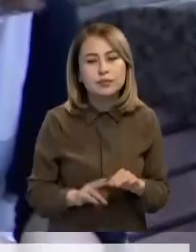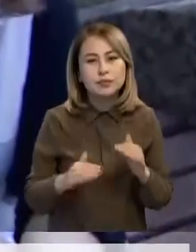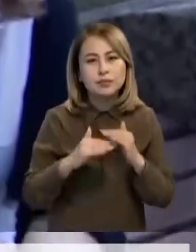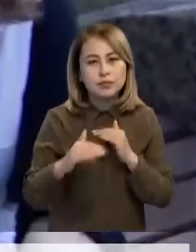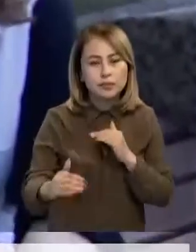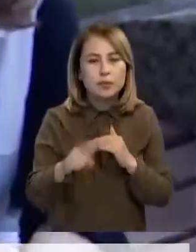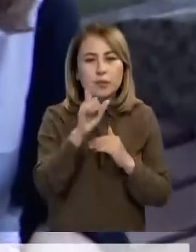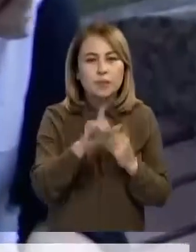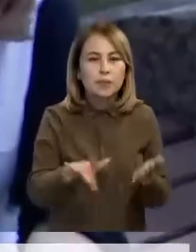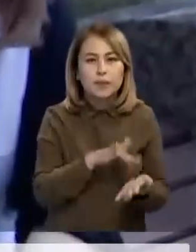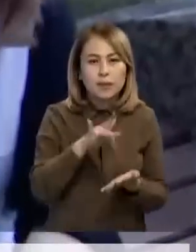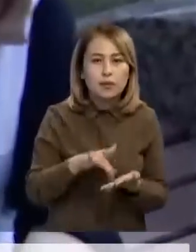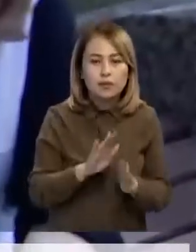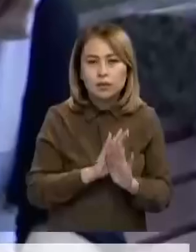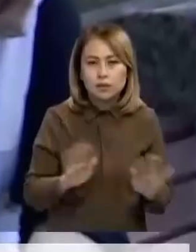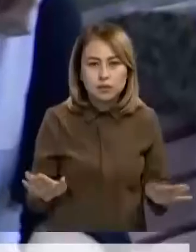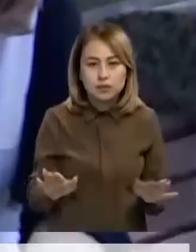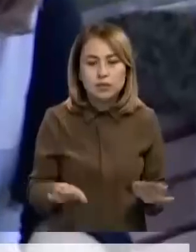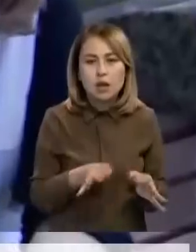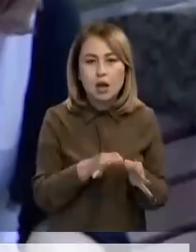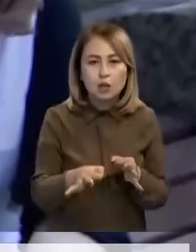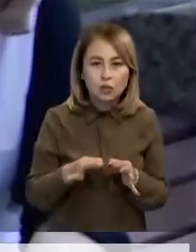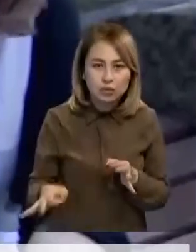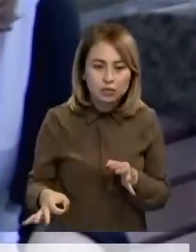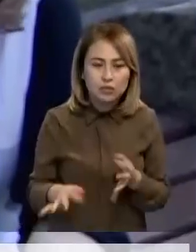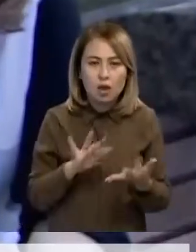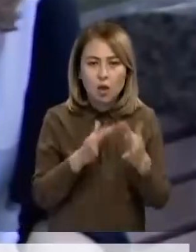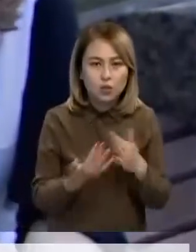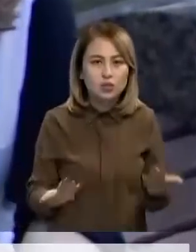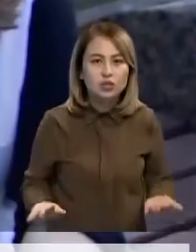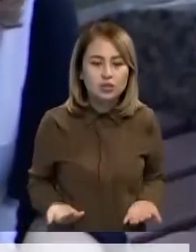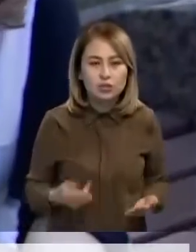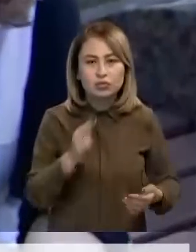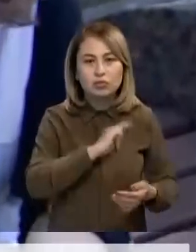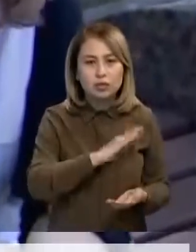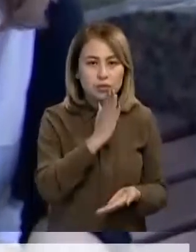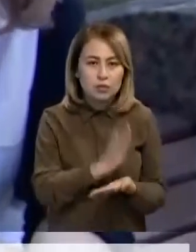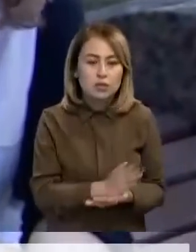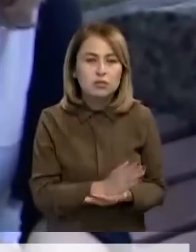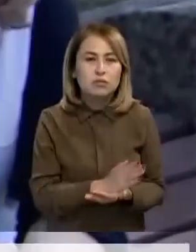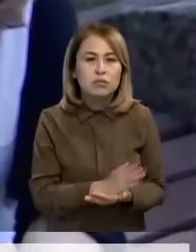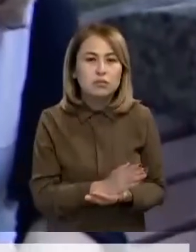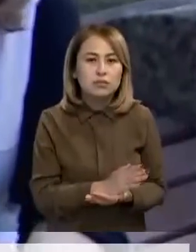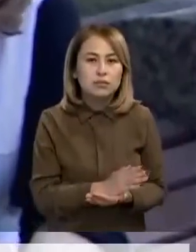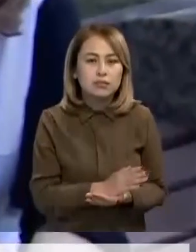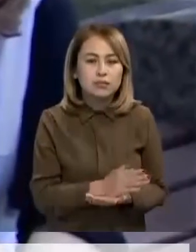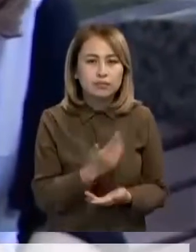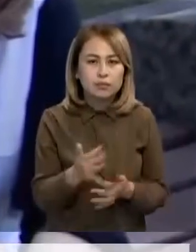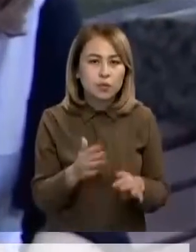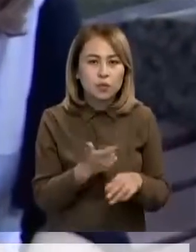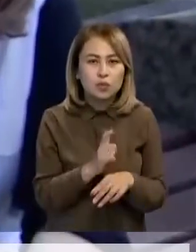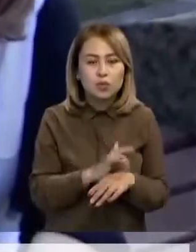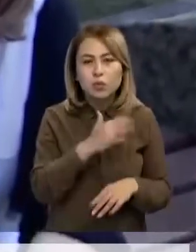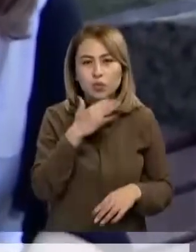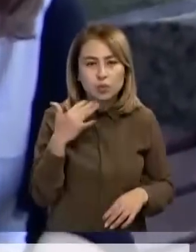Жергілікті қалалық жерде емес, аудандық жерде, ауылды жерлерде жұмыс істейтін кісілер бар. Олардың шаруалары өте көп